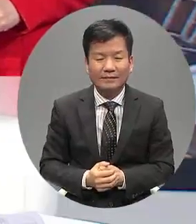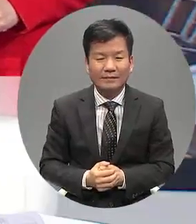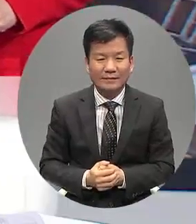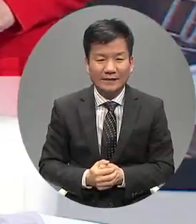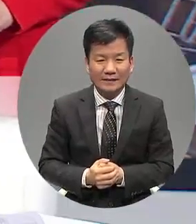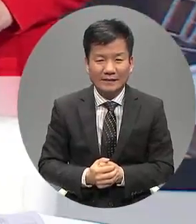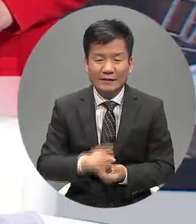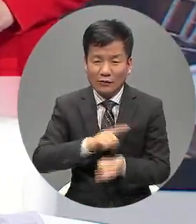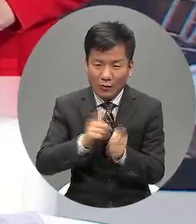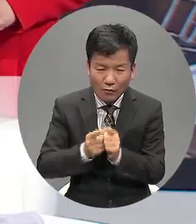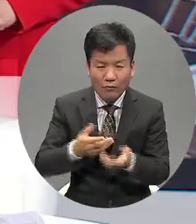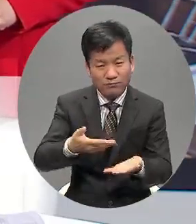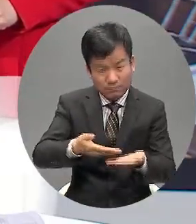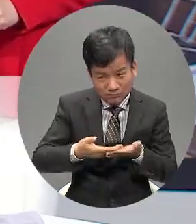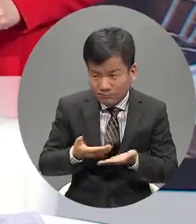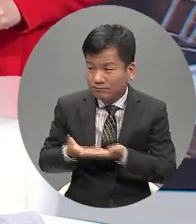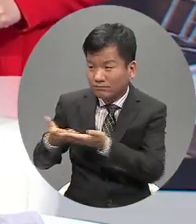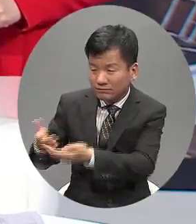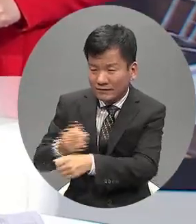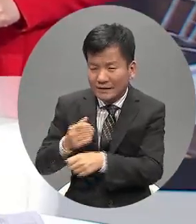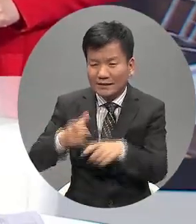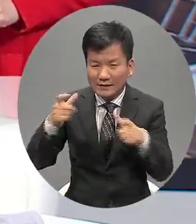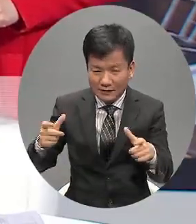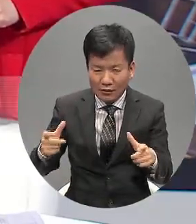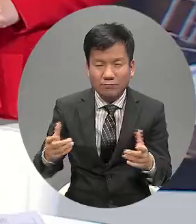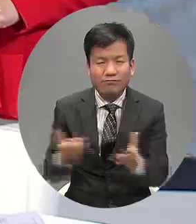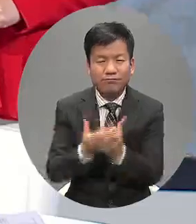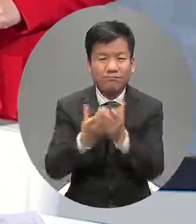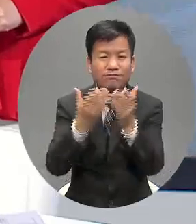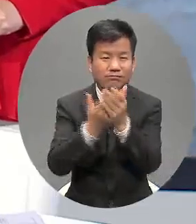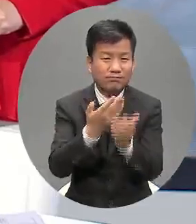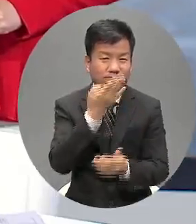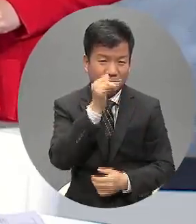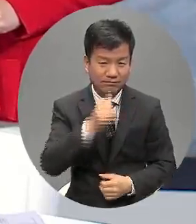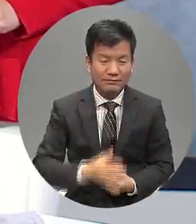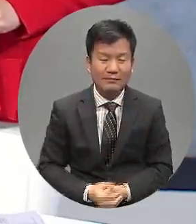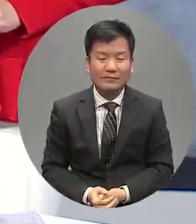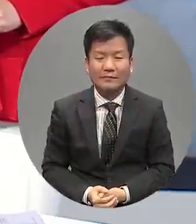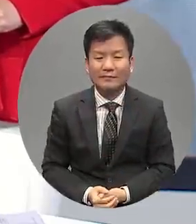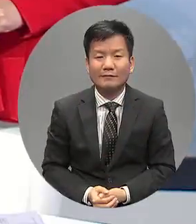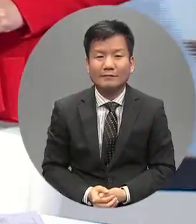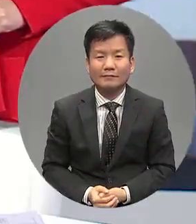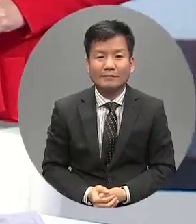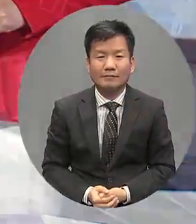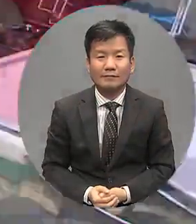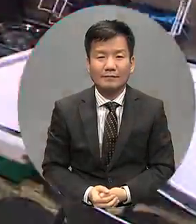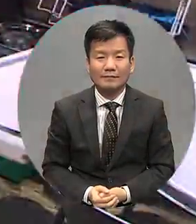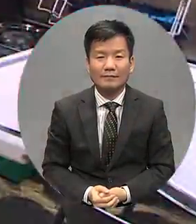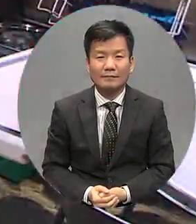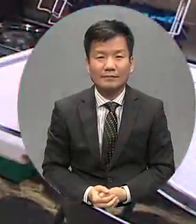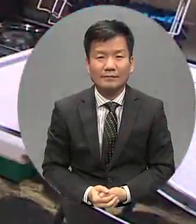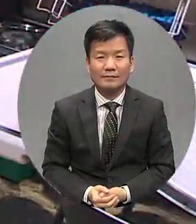이런 상부상조가 지역 장학금을 살찌우고 있습니다. 신병관 기자입니다.